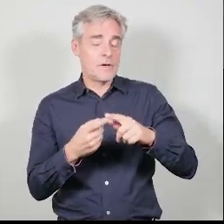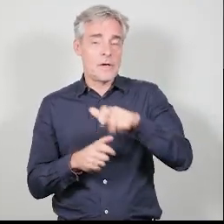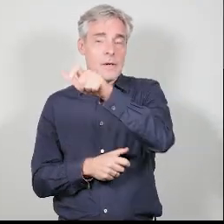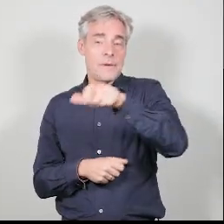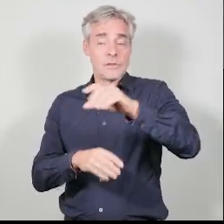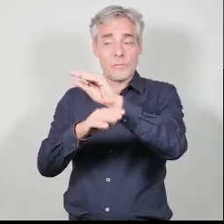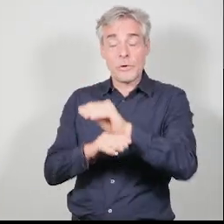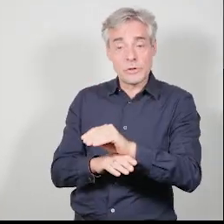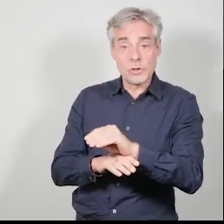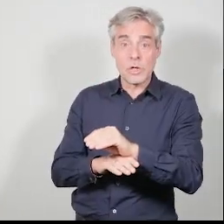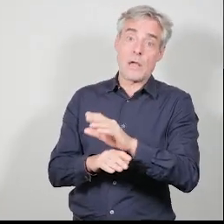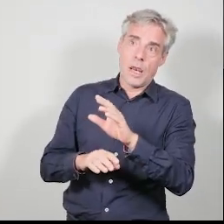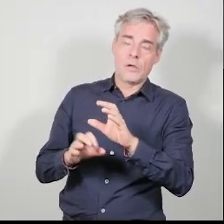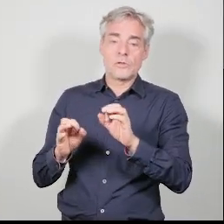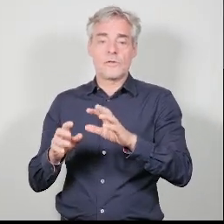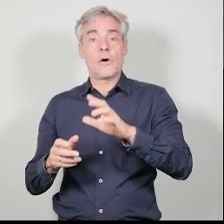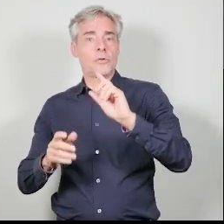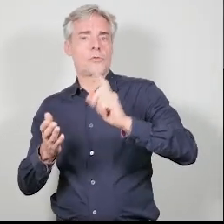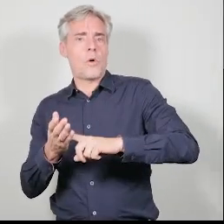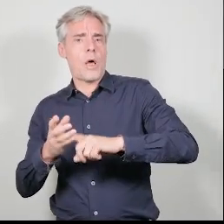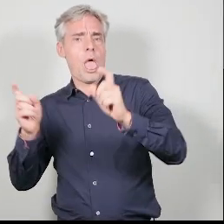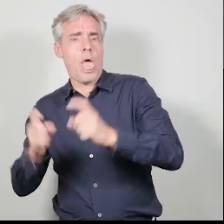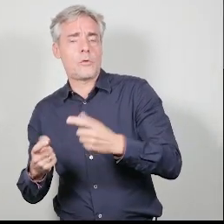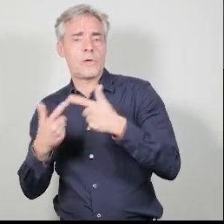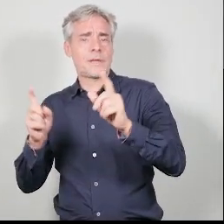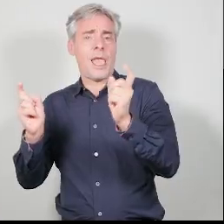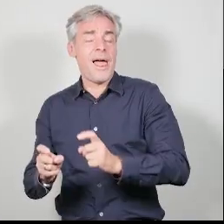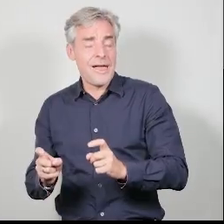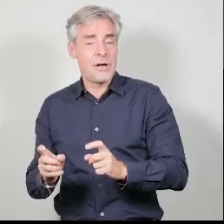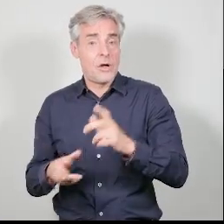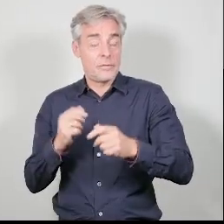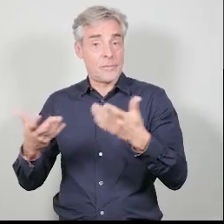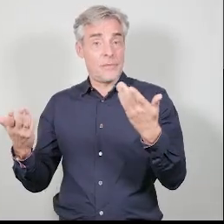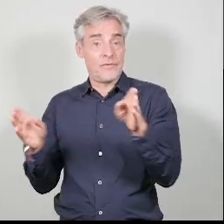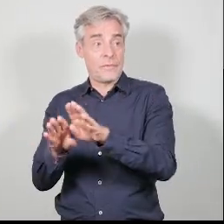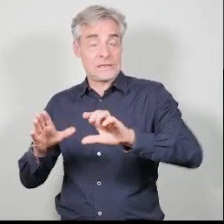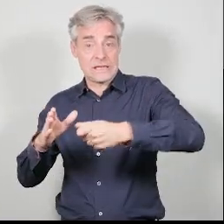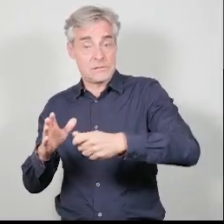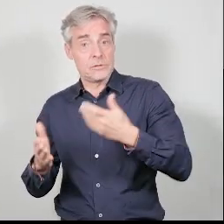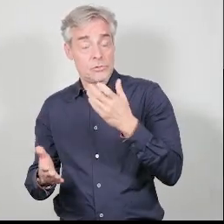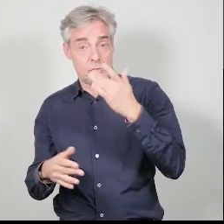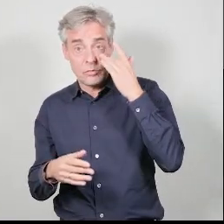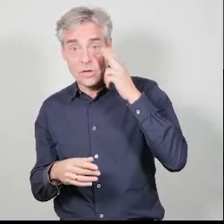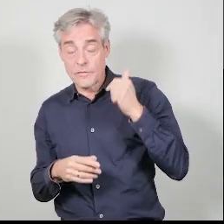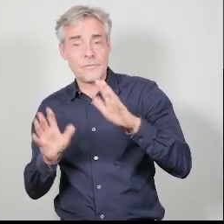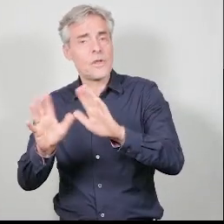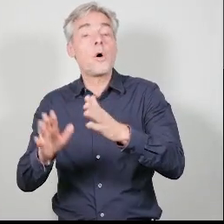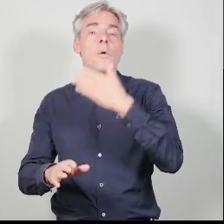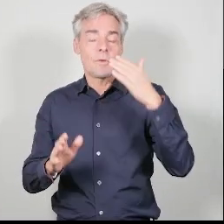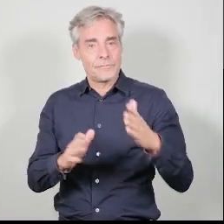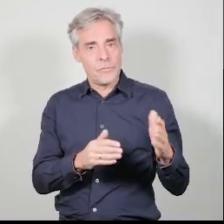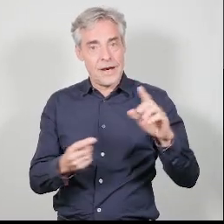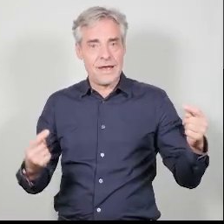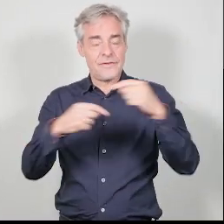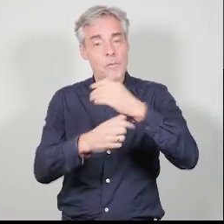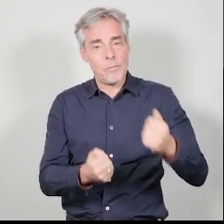les personnes, parfois d'ailleurs en restreignant leurs droits et leurs libertés, et parfois en les enfermant, comme ça a pu être le cas, mais bien à mettre à leur